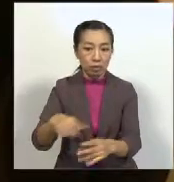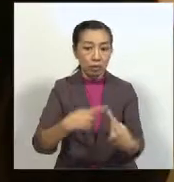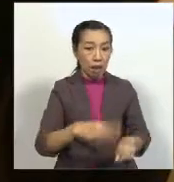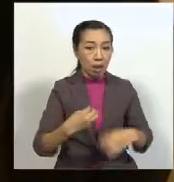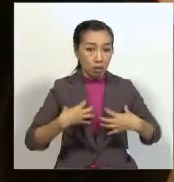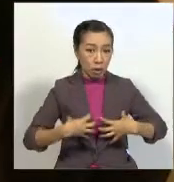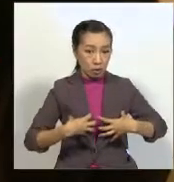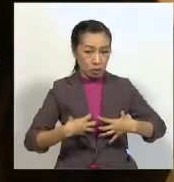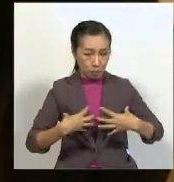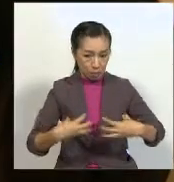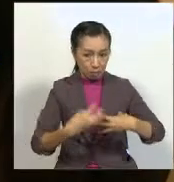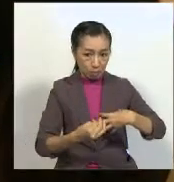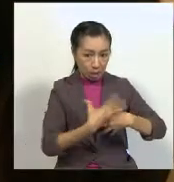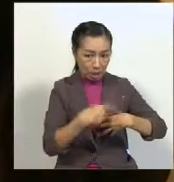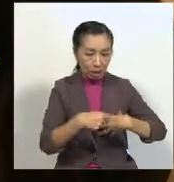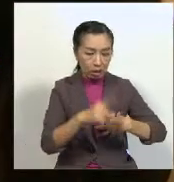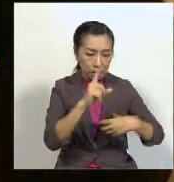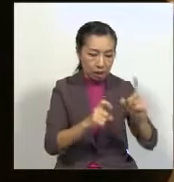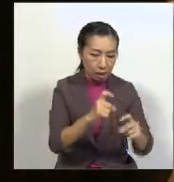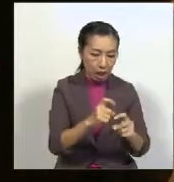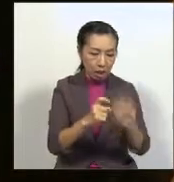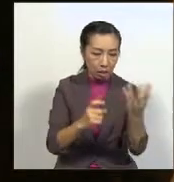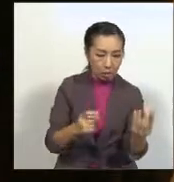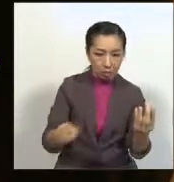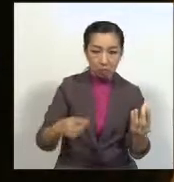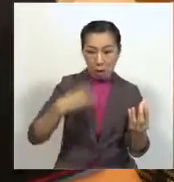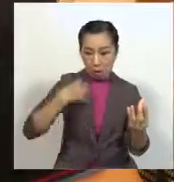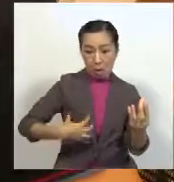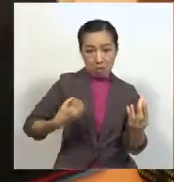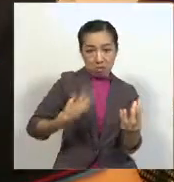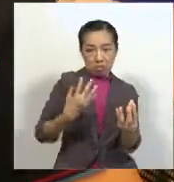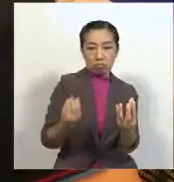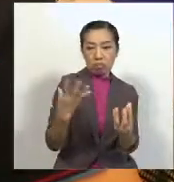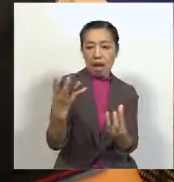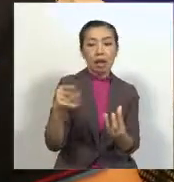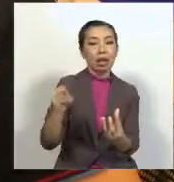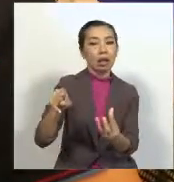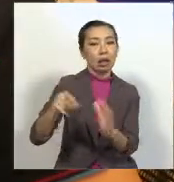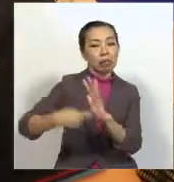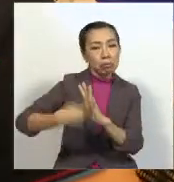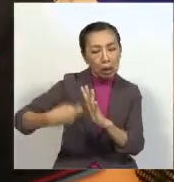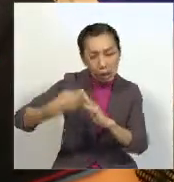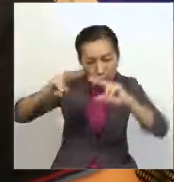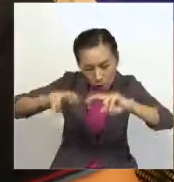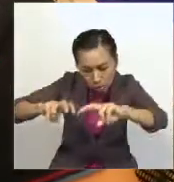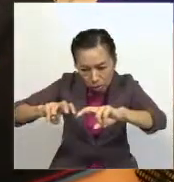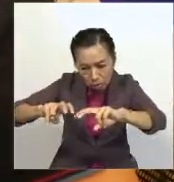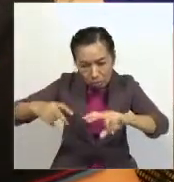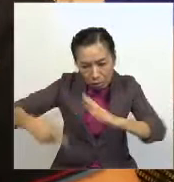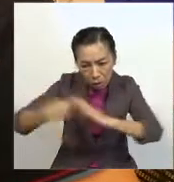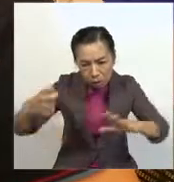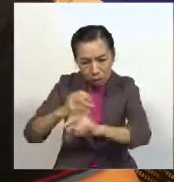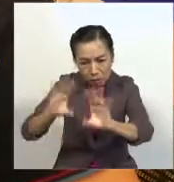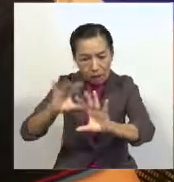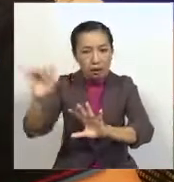คมะเร็งเต้านมและมีแนวโน้มเพิ่มขึ้นต่อเนื่องสาเหตุการเกิดโรคมะเร็งปอดยังไม่มีการพบแน่ชัดแต่ปัจจัย